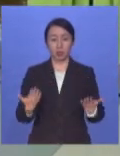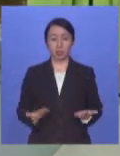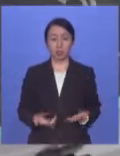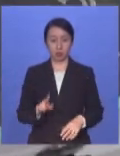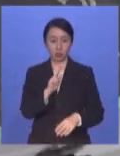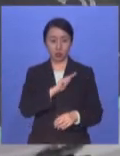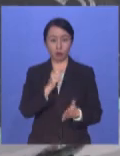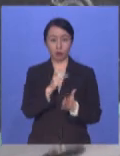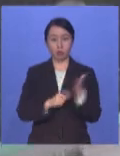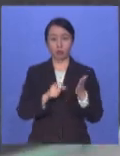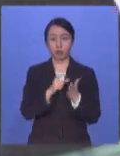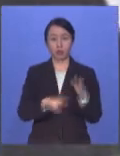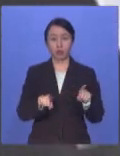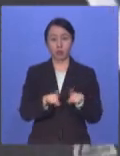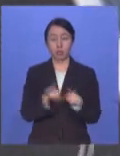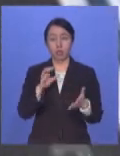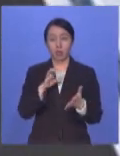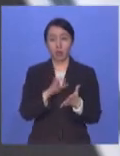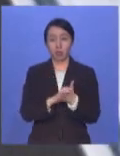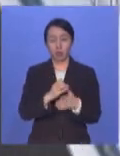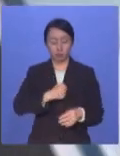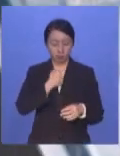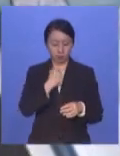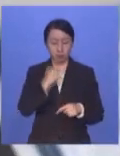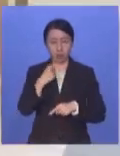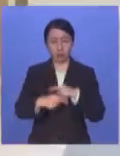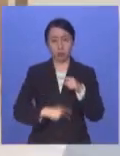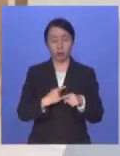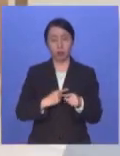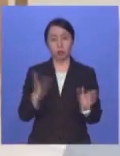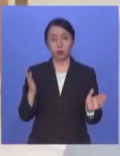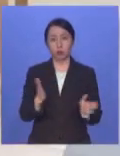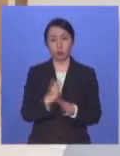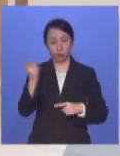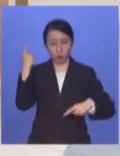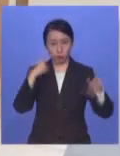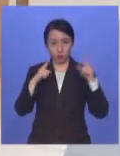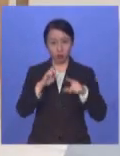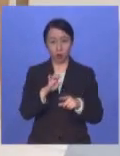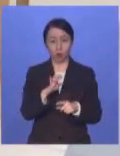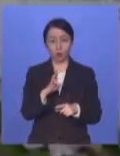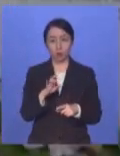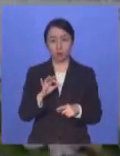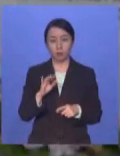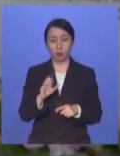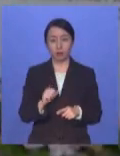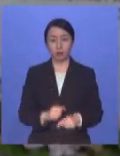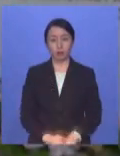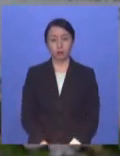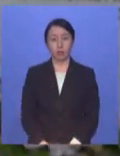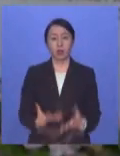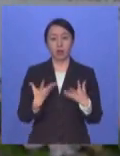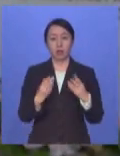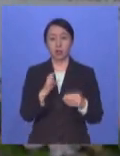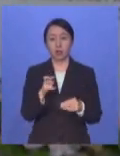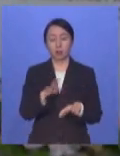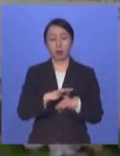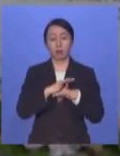трудах писателя, а также ознакомить подрастающее поколение с судьбой и творчеством Абая Кунанбаева. День Абая